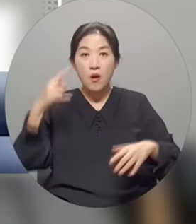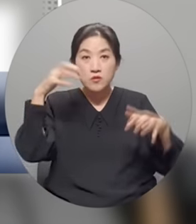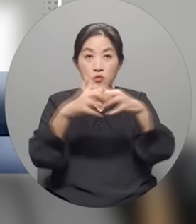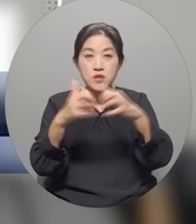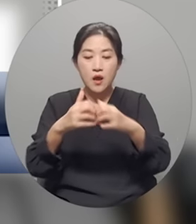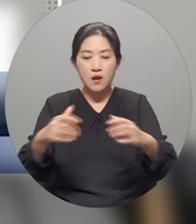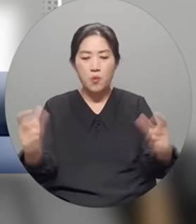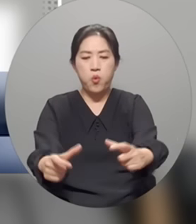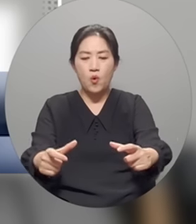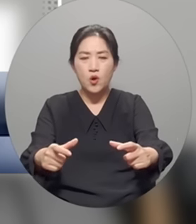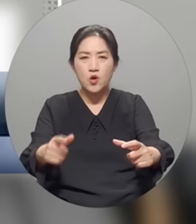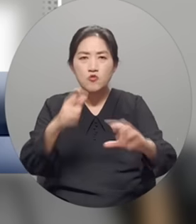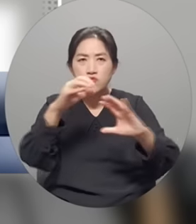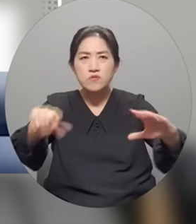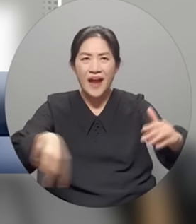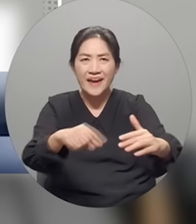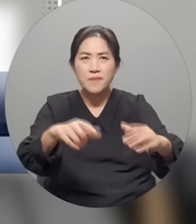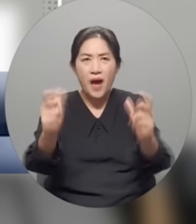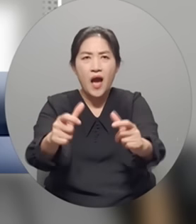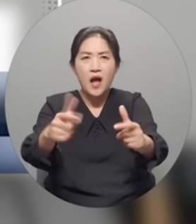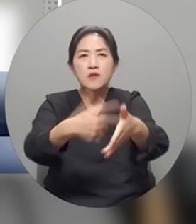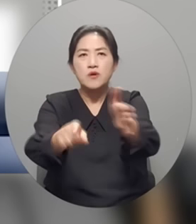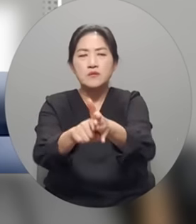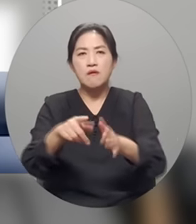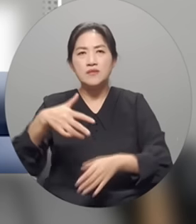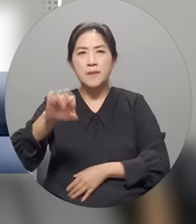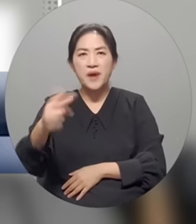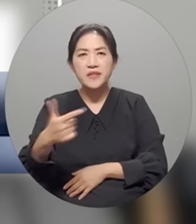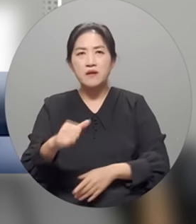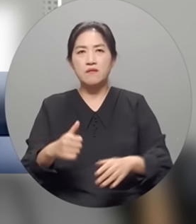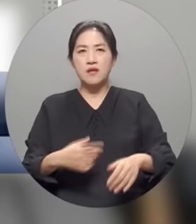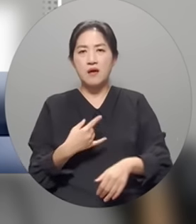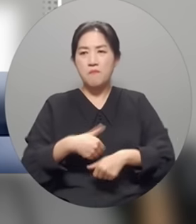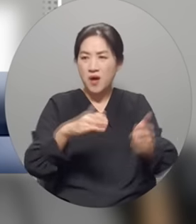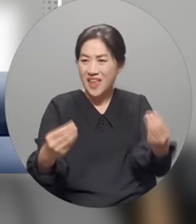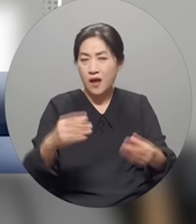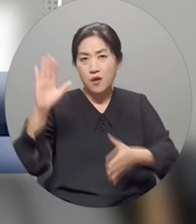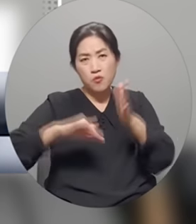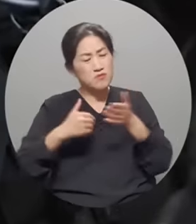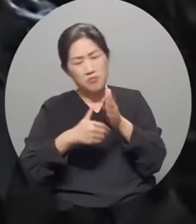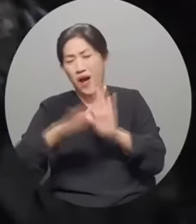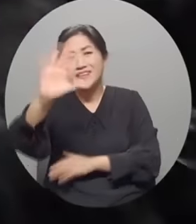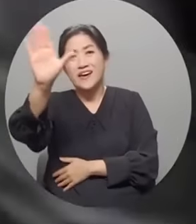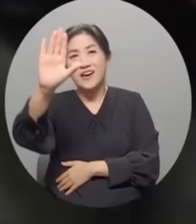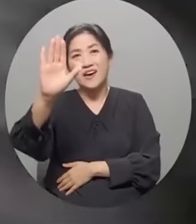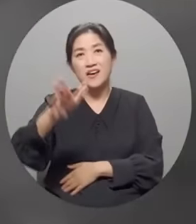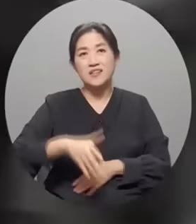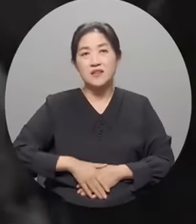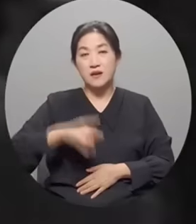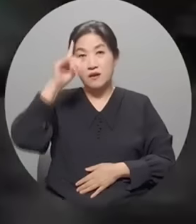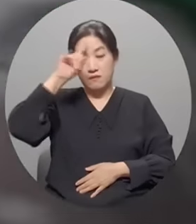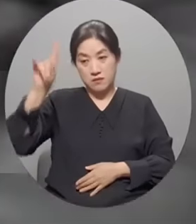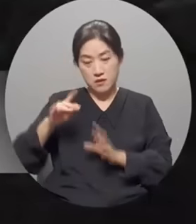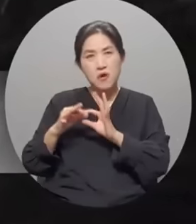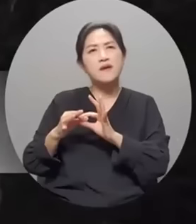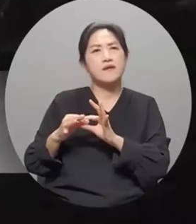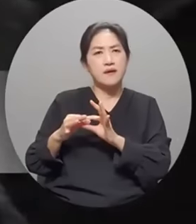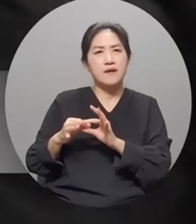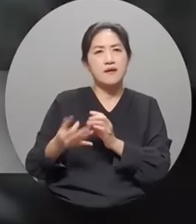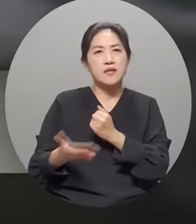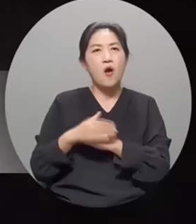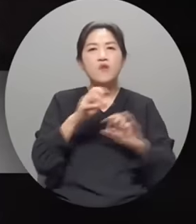우크라이나 국토 내에 머물게 하기 위해서 참관단 이런 걸 공식적으로 보내질 않아요. 러시아와의 관계를 고려해 그